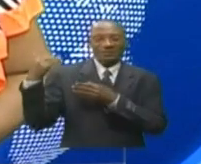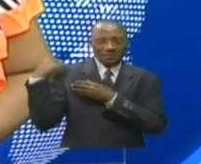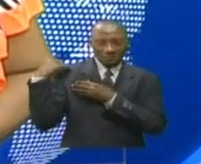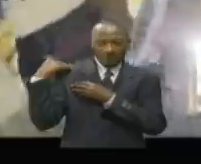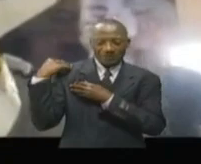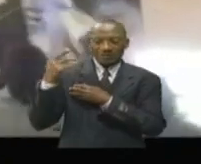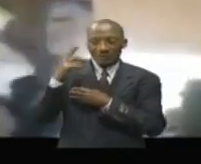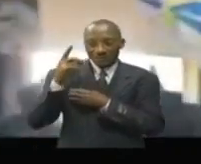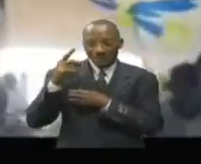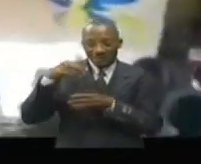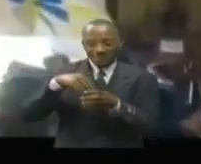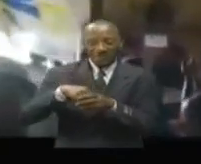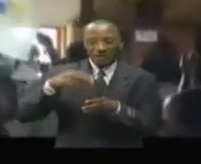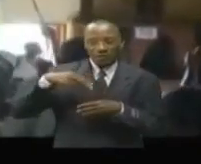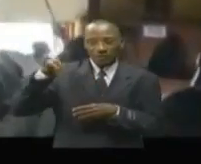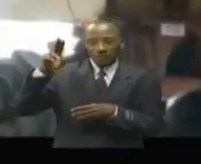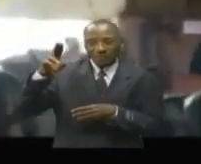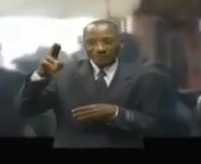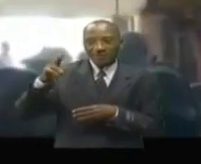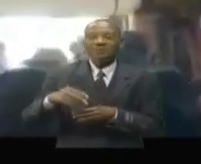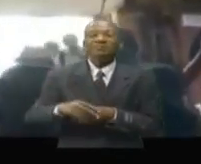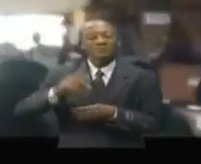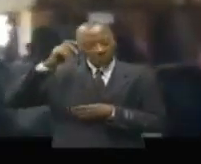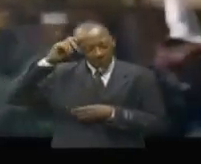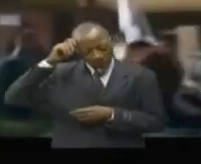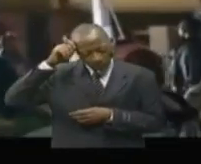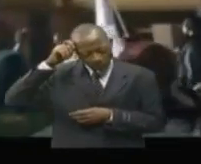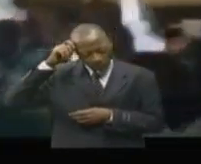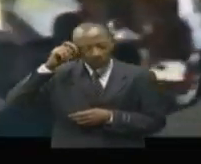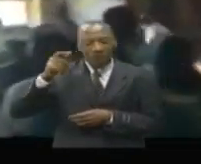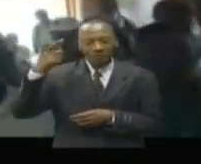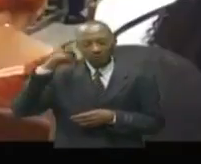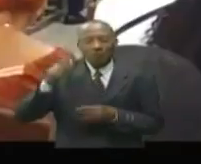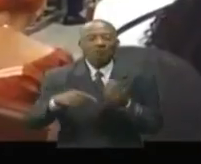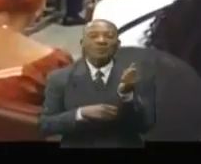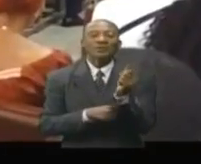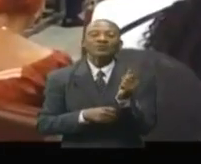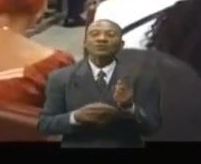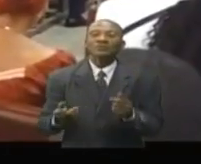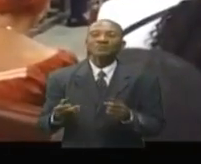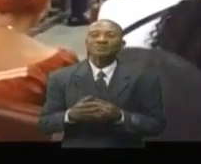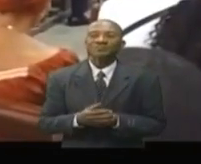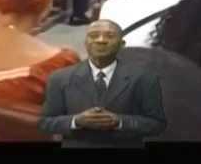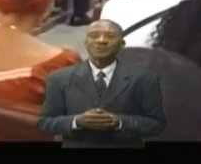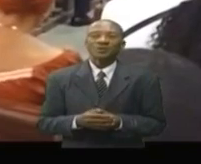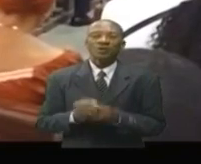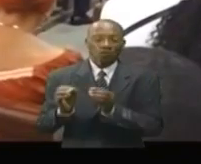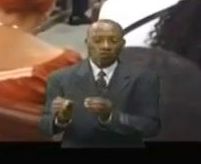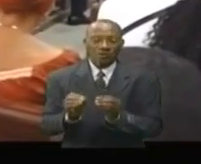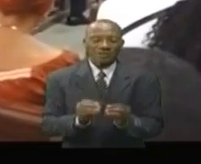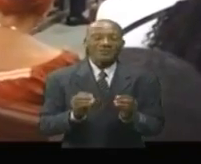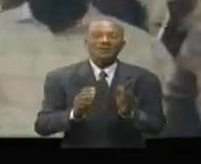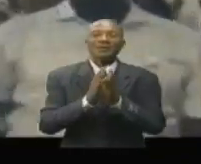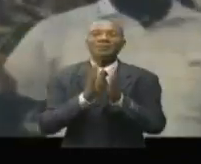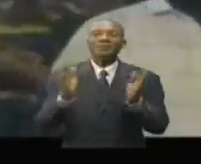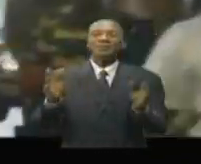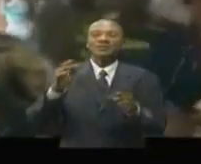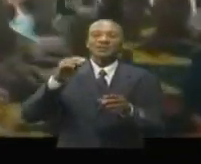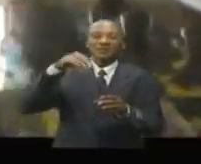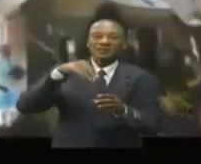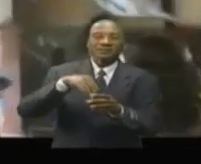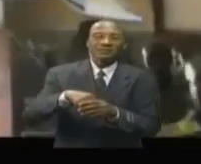Chaco. Honorer sa mémoire qu'une messe a été organisée en la paroisse Saint-Jean. Nous sommes dans la commune